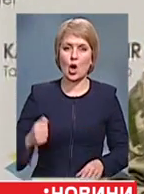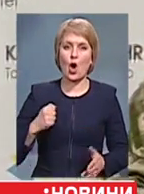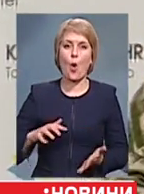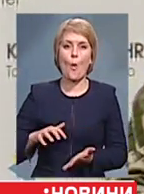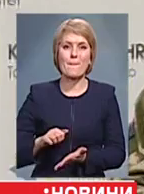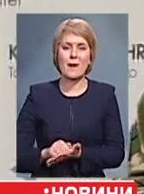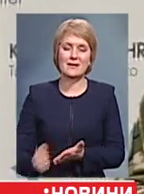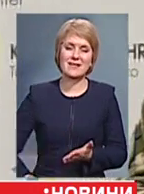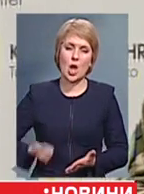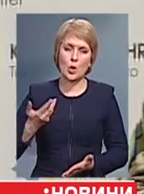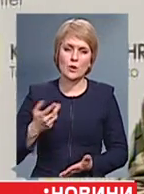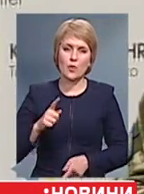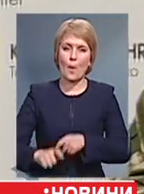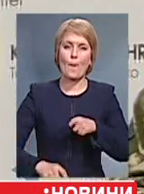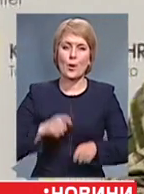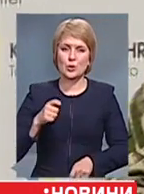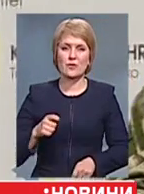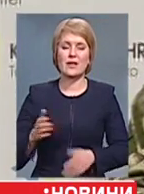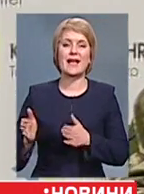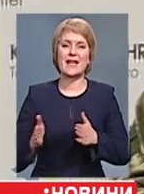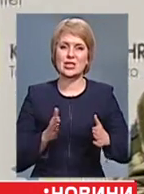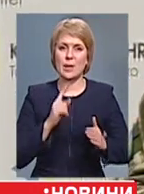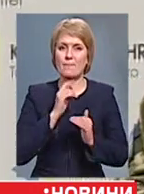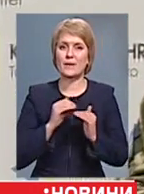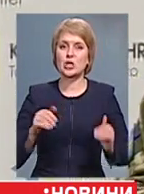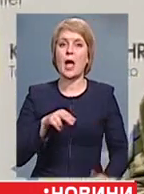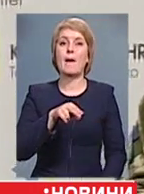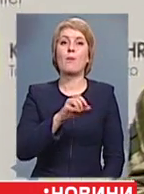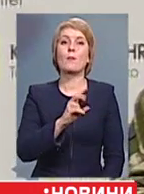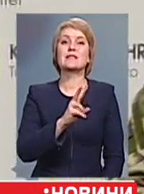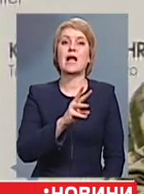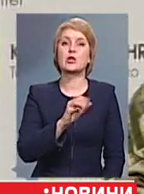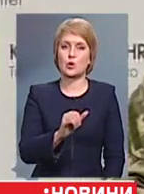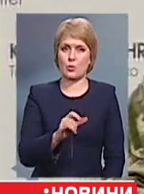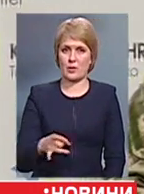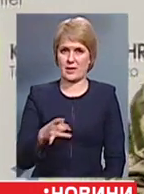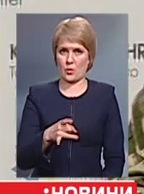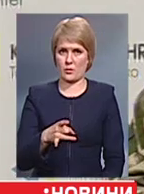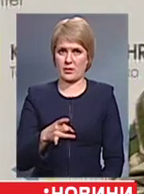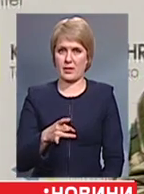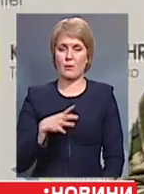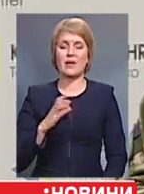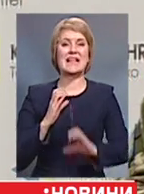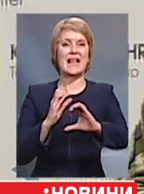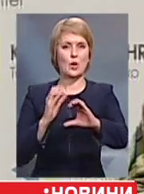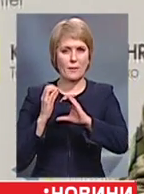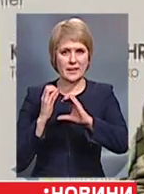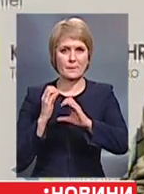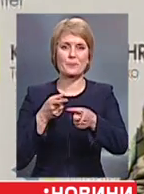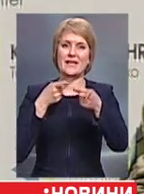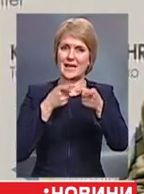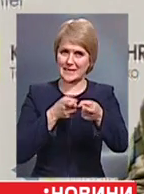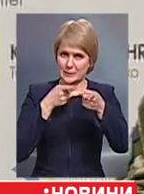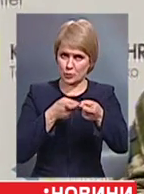окупанти неодноразово порушували режим тиші у Попаснянському районі. Вогонь вівся з гранатометів та